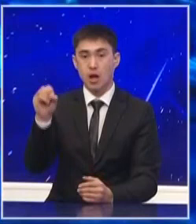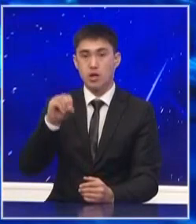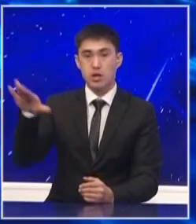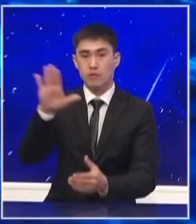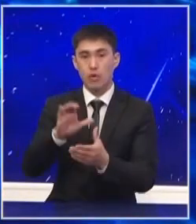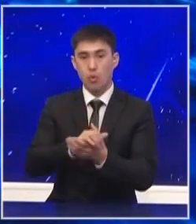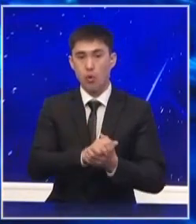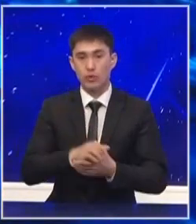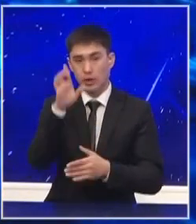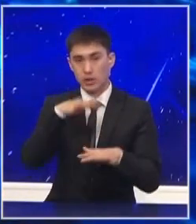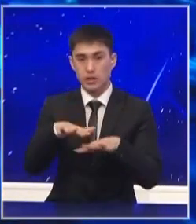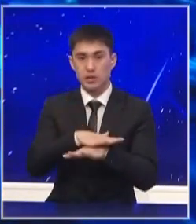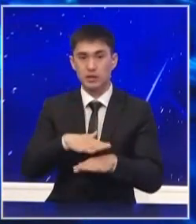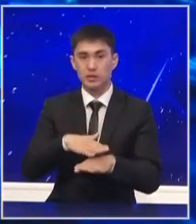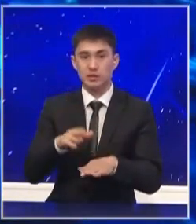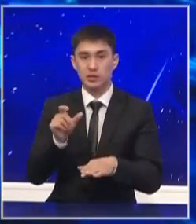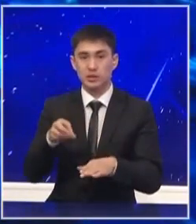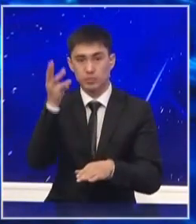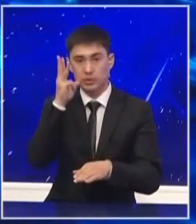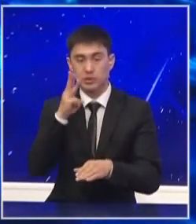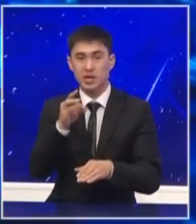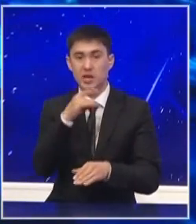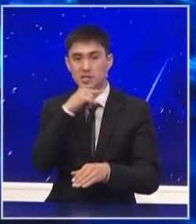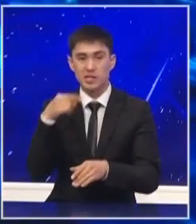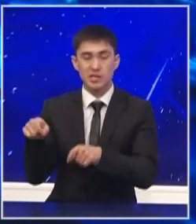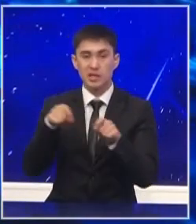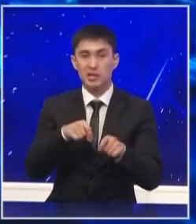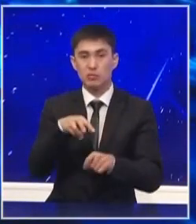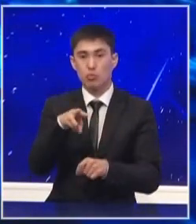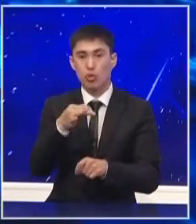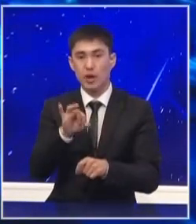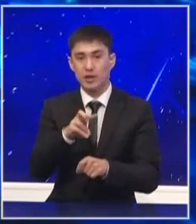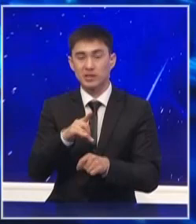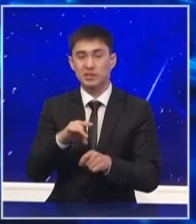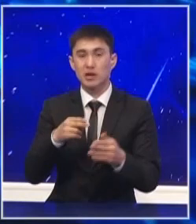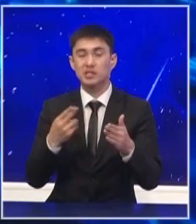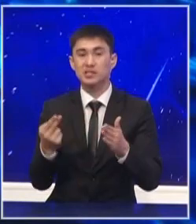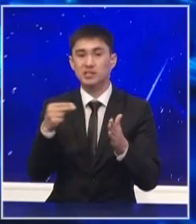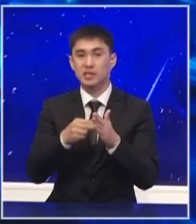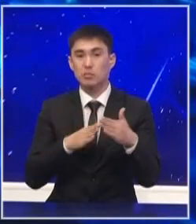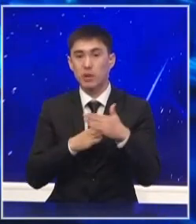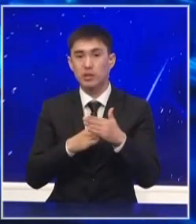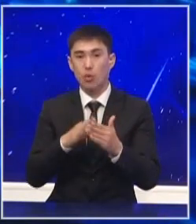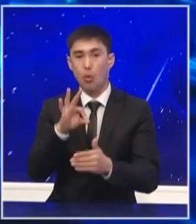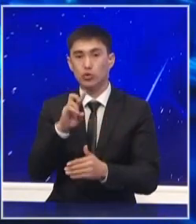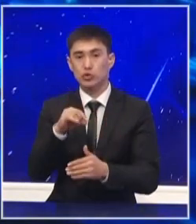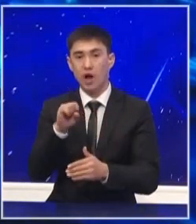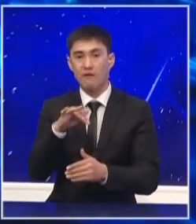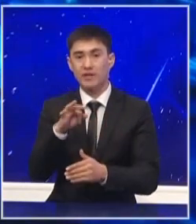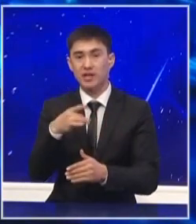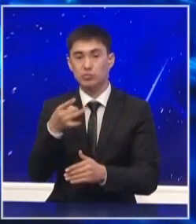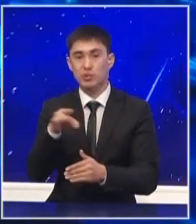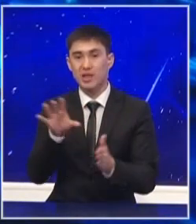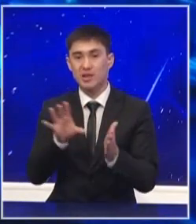Еуроодақ елдерінің елшілері Ресейден келетін мұнай өнімдеріне бағаның шекті межесін бекітті. Ал оңтүстік Африка Республикасын